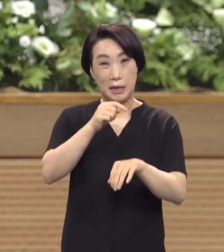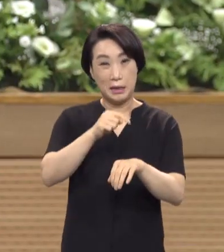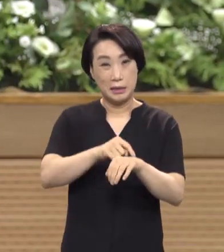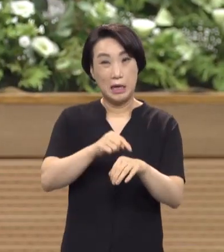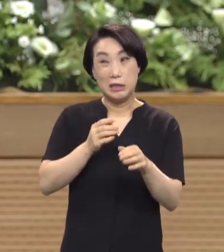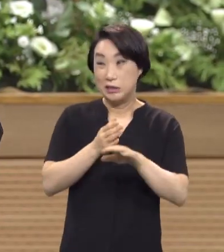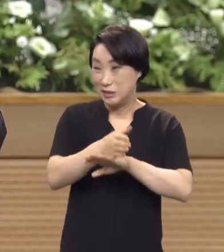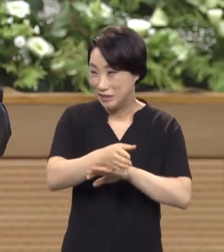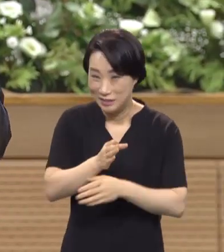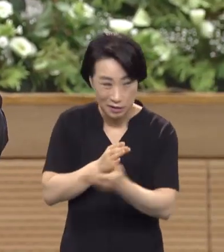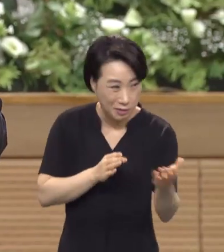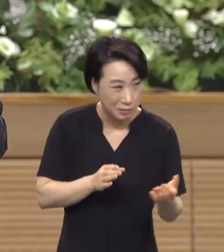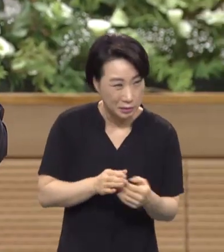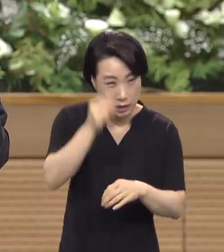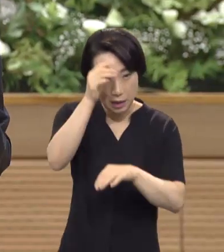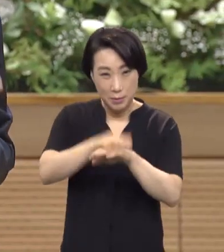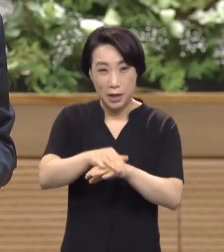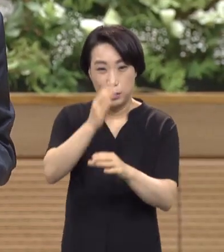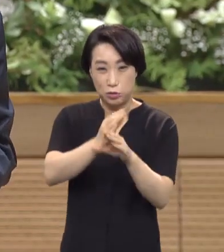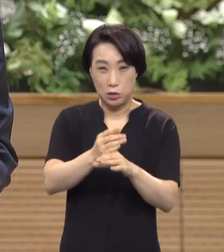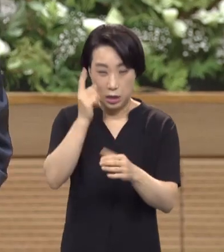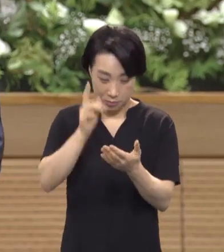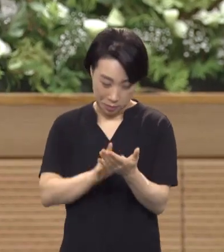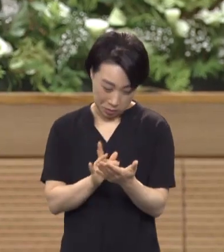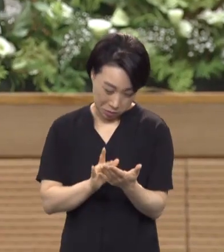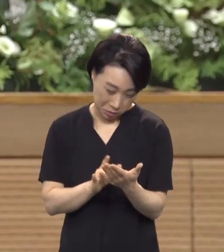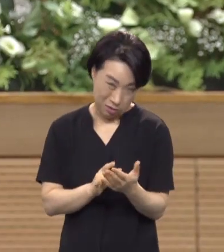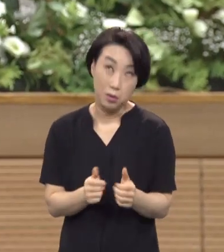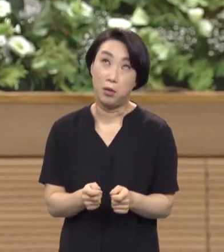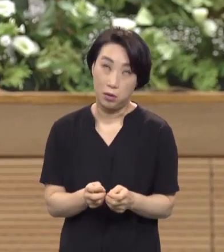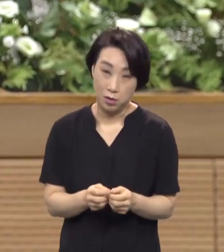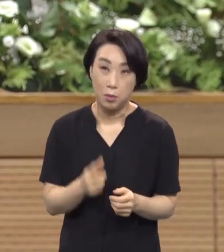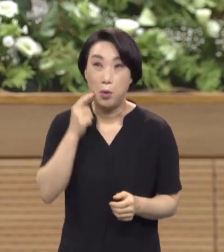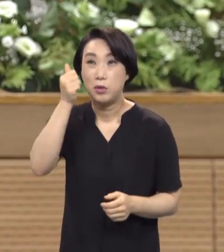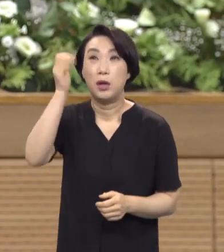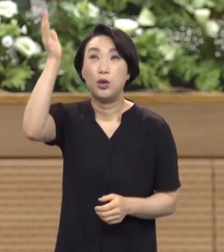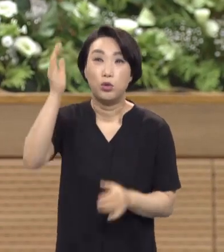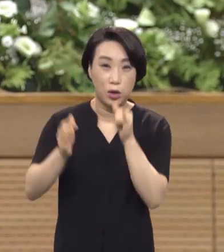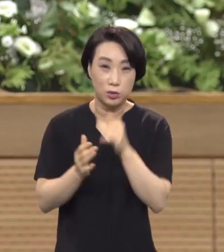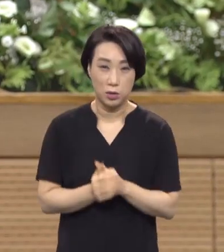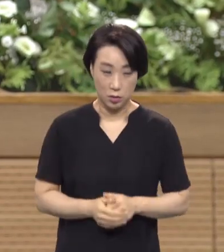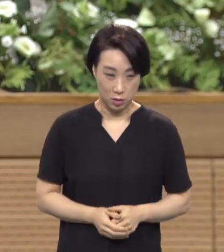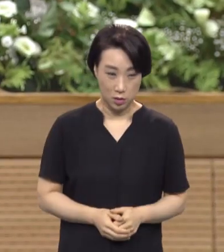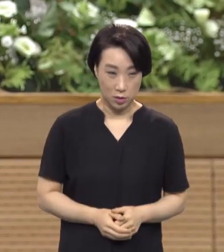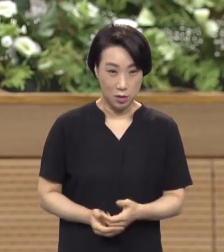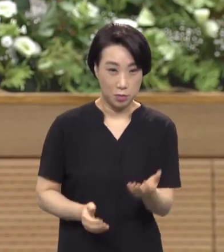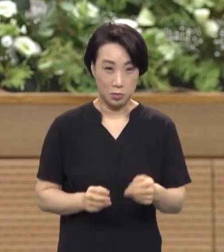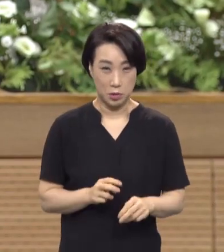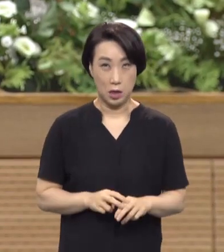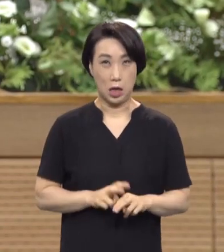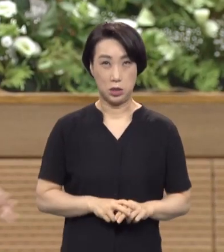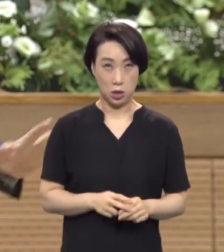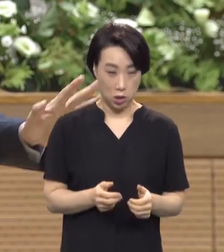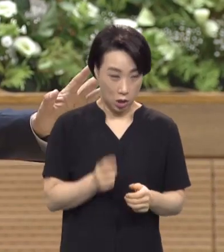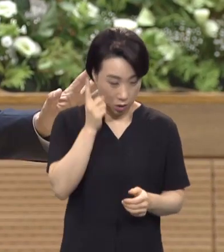늦고 예배 시간에 스마트폰 보고 목사님 몰래 밑에서 완전고